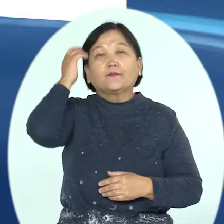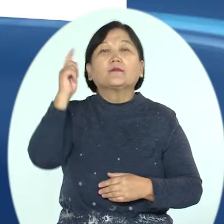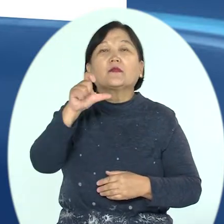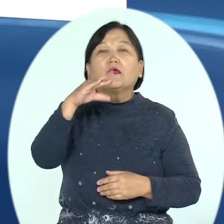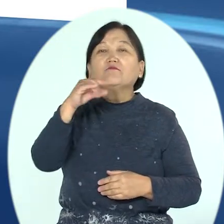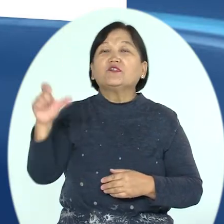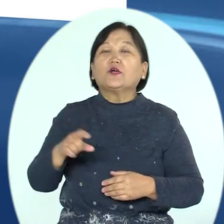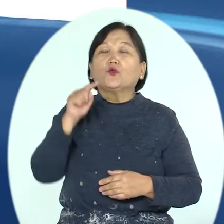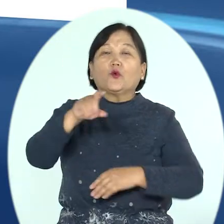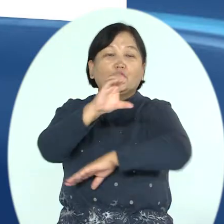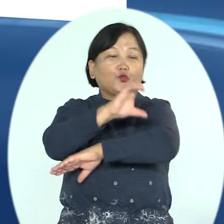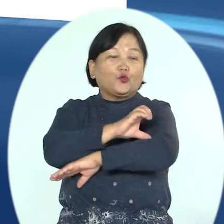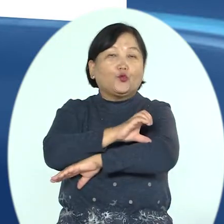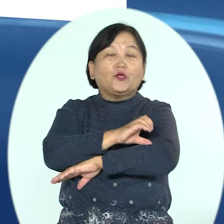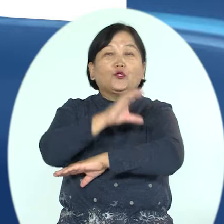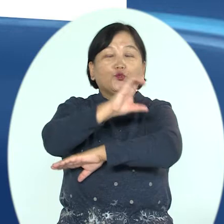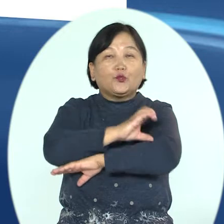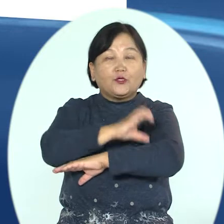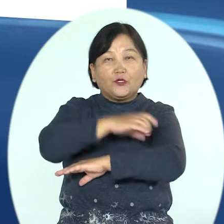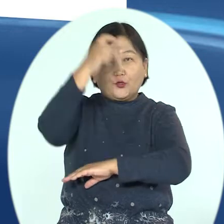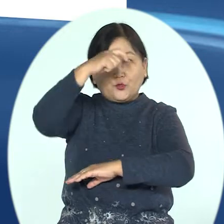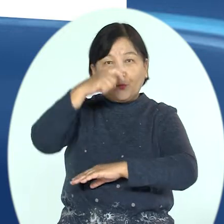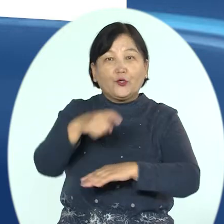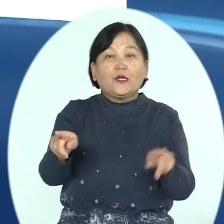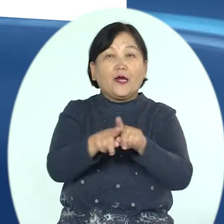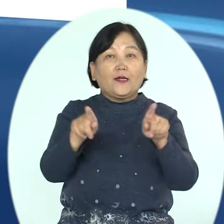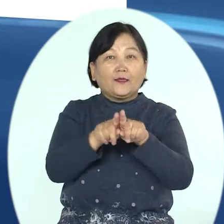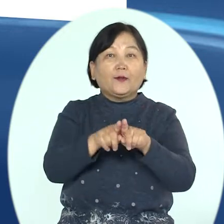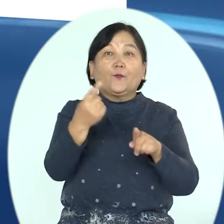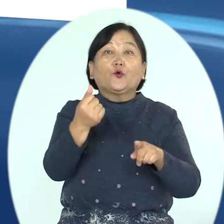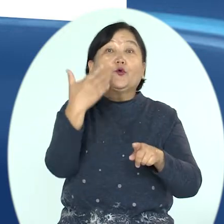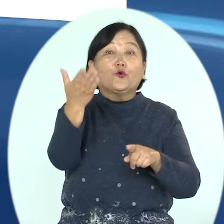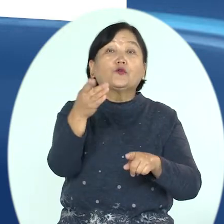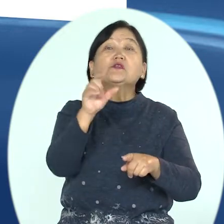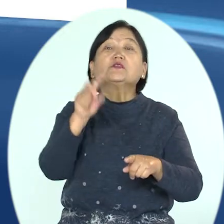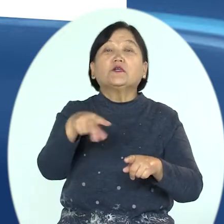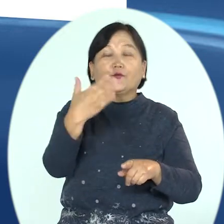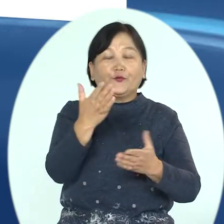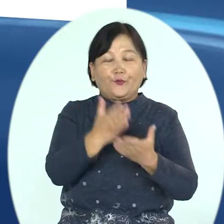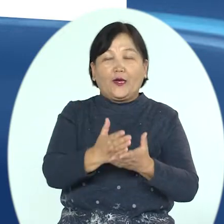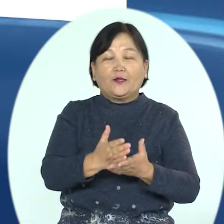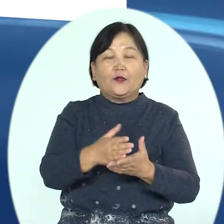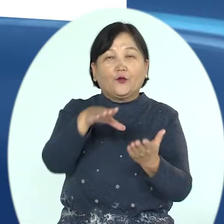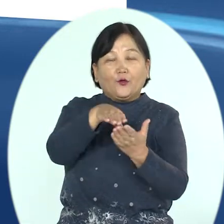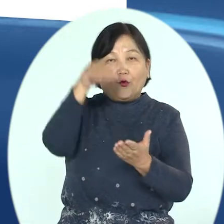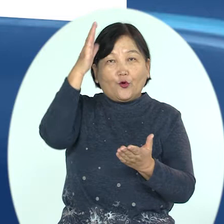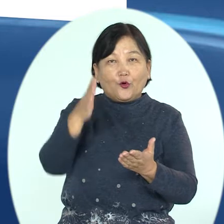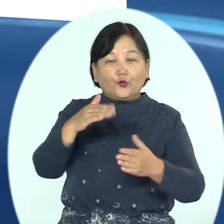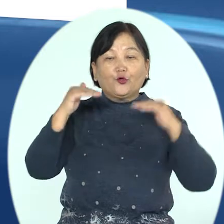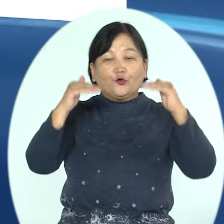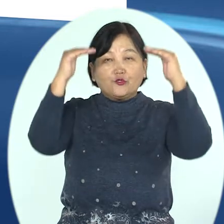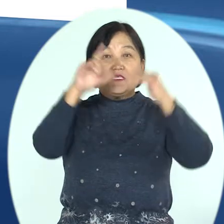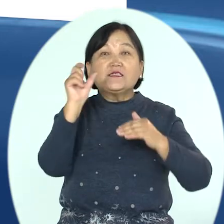хэмжээ нь бол тухайн сургуулийн сургалтын төлбөрийн хэмжээгээр бол олгодог ийм зээл байж байгаа. За ингээд оюутны хөгжлийн зээлийг